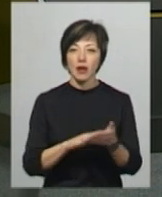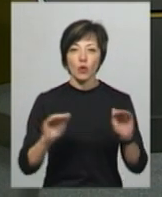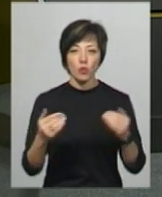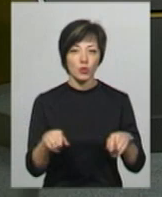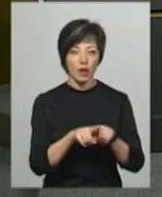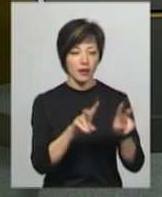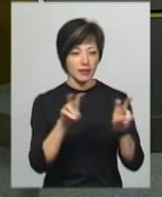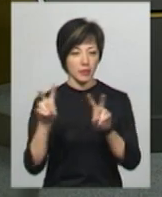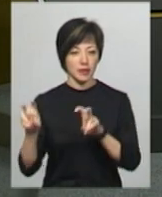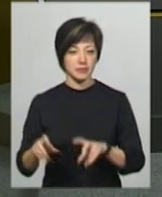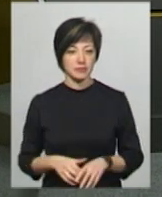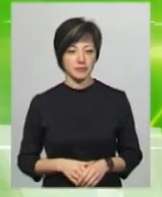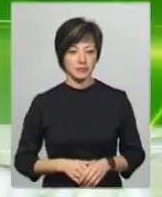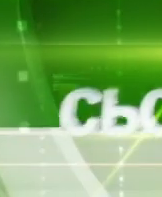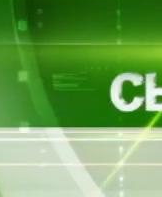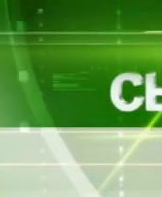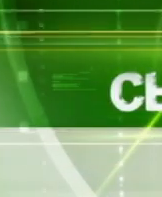коротко про такі теми.